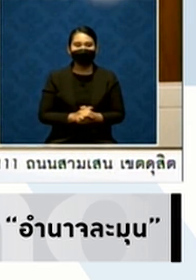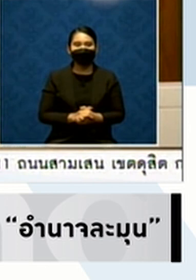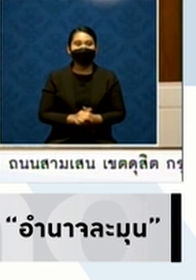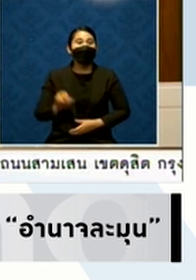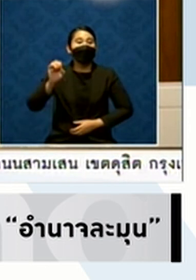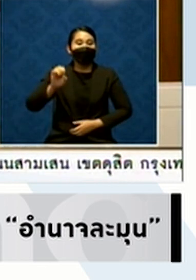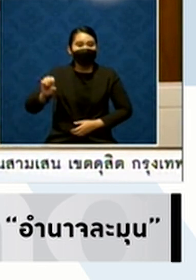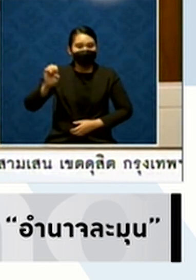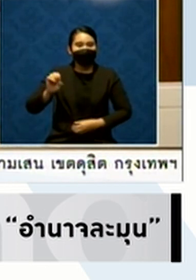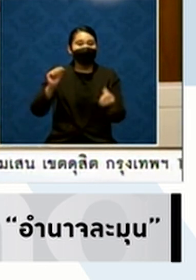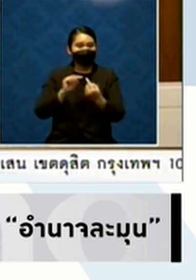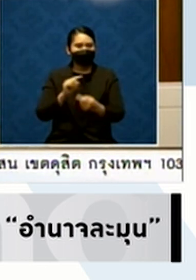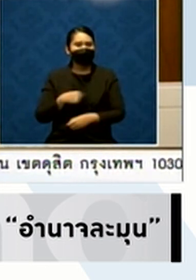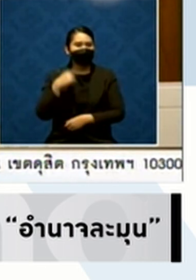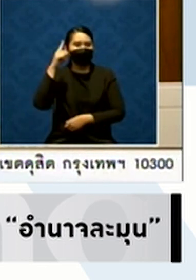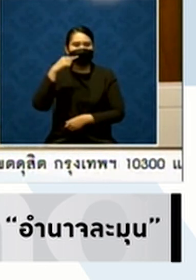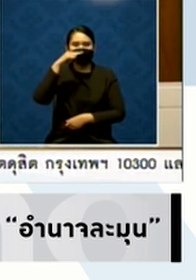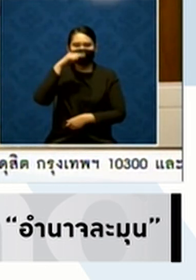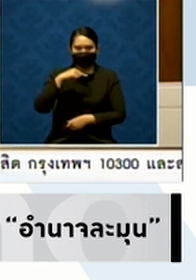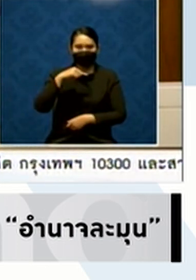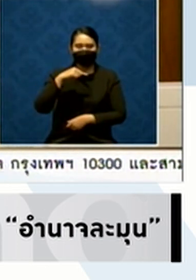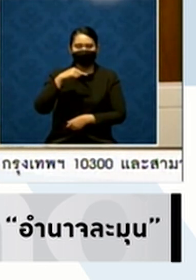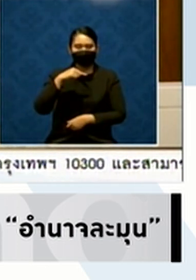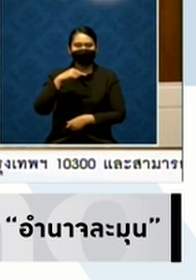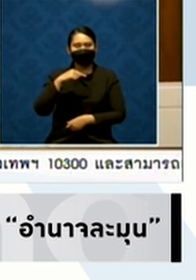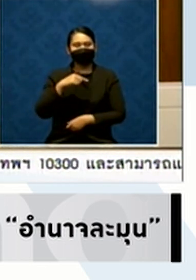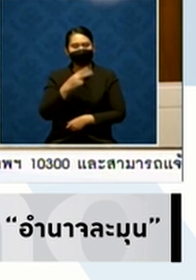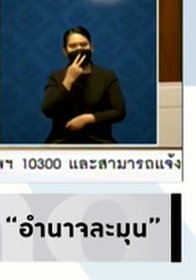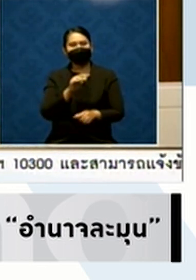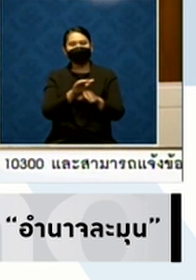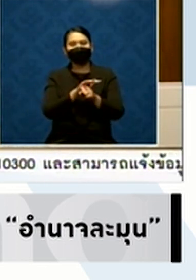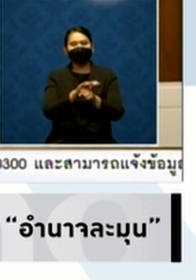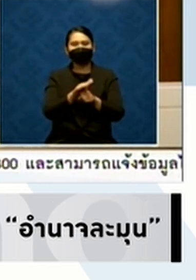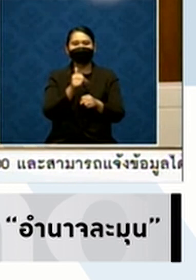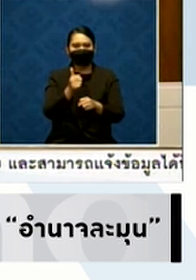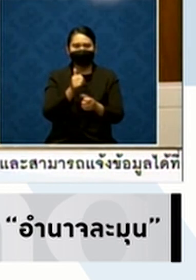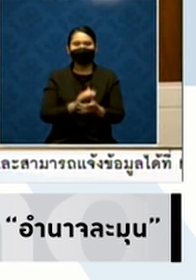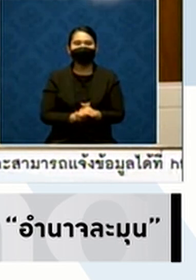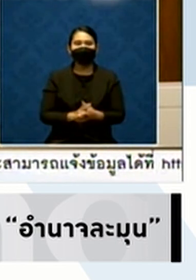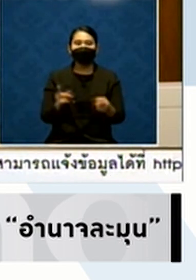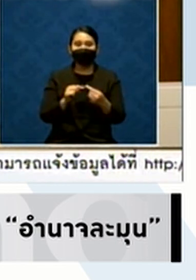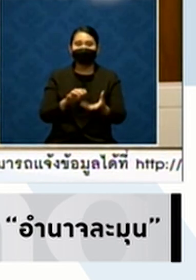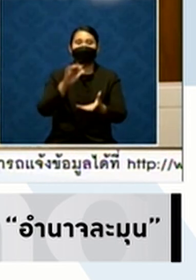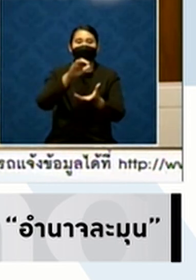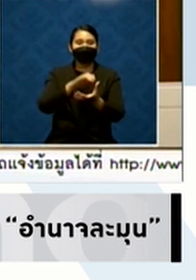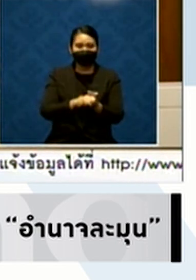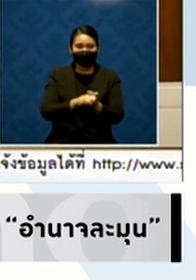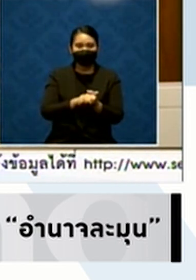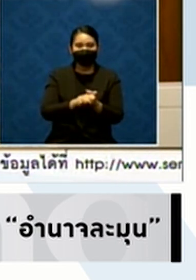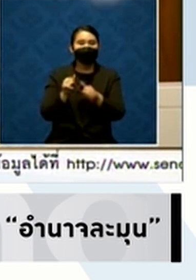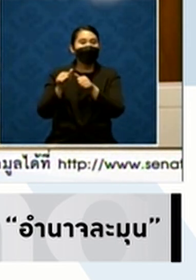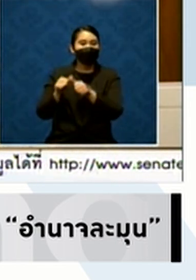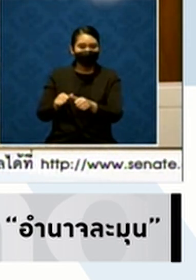เออนะฮะไม่แล้ววิธีการตอบคำถามเนี่ยมันไม่ได้เกี่ยวข้องอะไรกับเรื่องของซอฟต์พาวเวอร์เลยถูกไหมโดยคนที่ตอบคำถามคือรองนายกและรัฐมนตรีว่าการกระทรวง